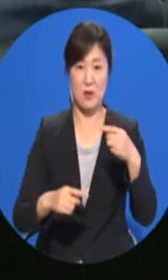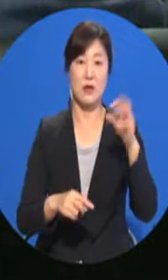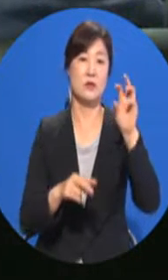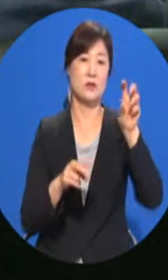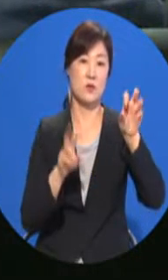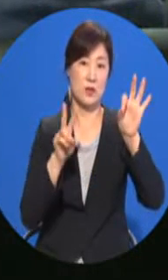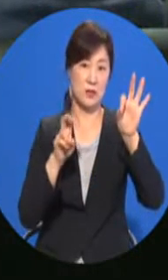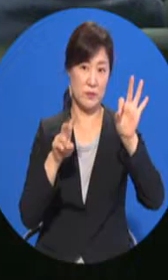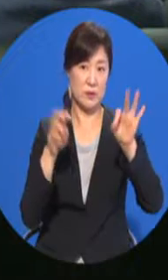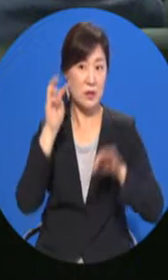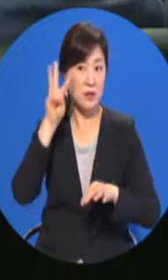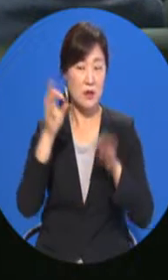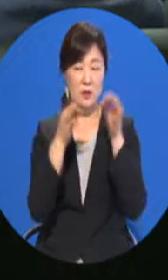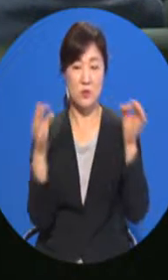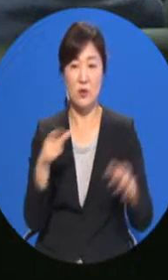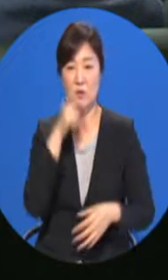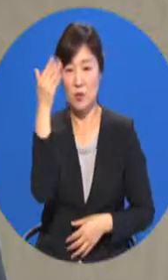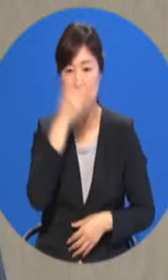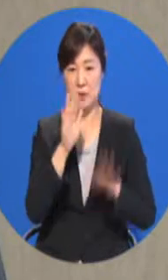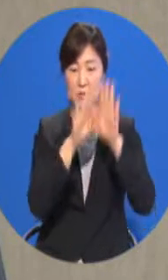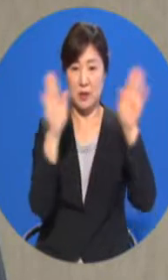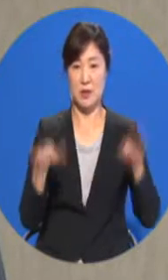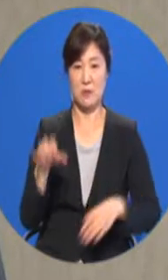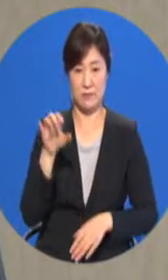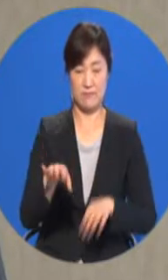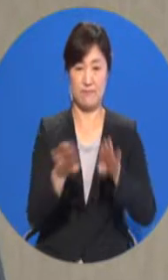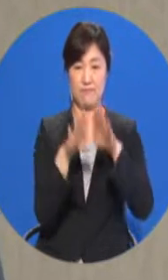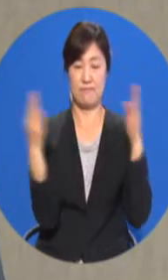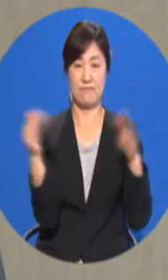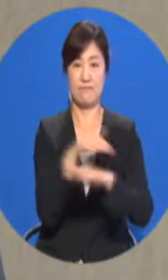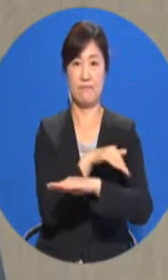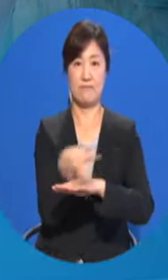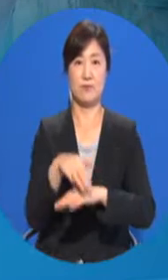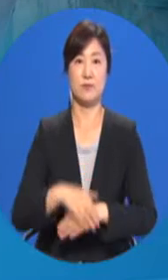22일부터 4일간 여수 세계박람회장에서 열립니다.